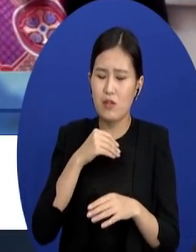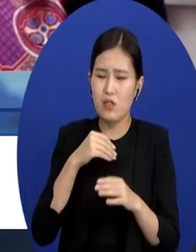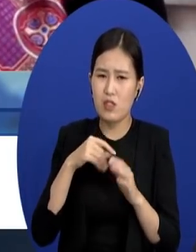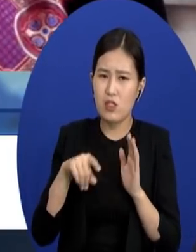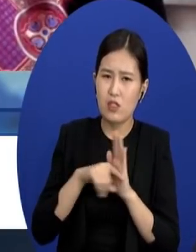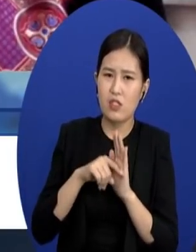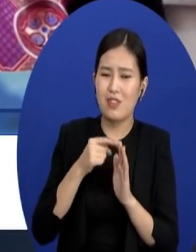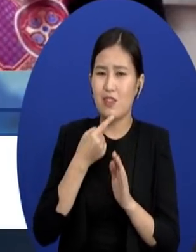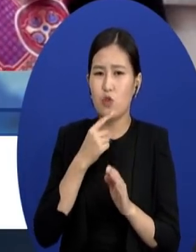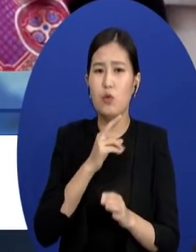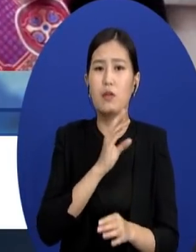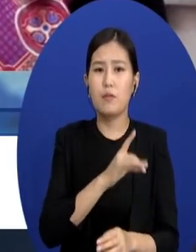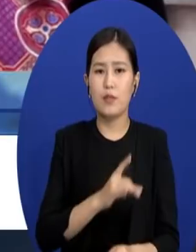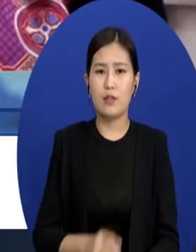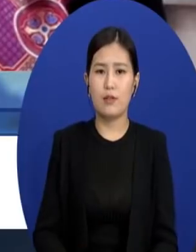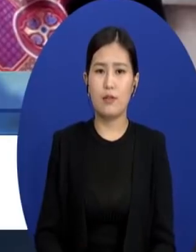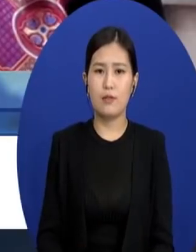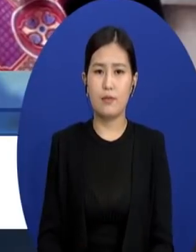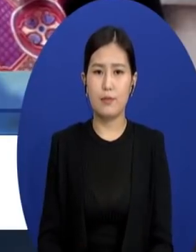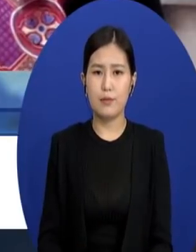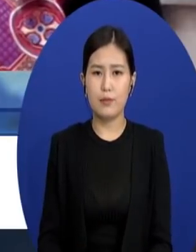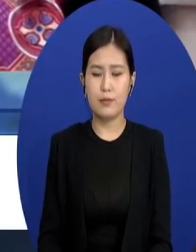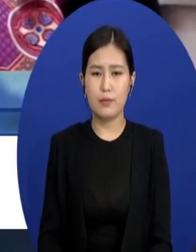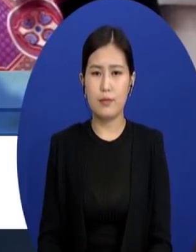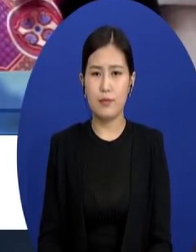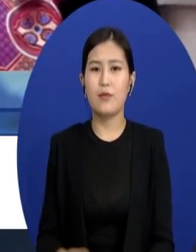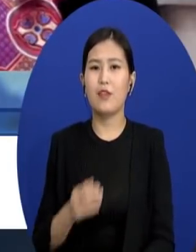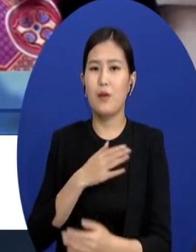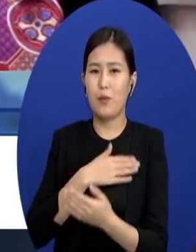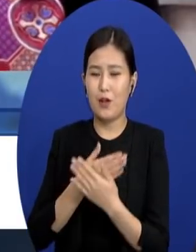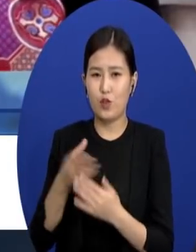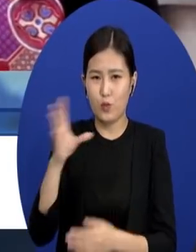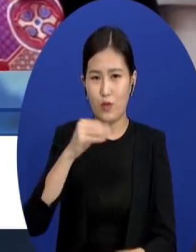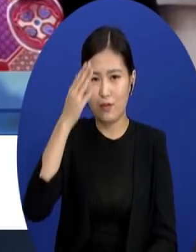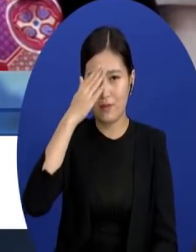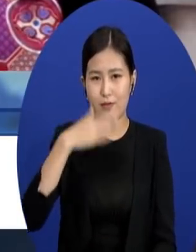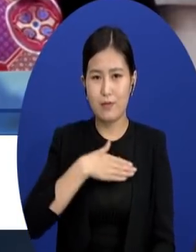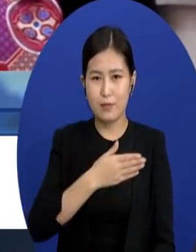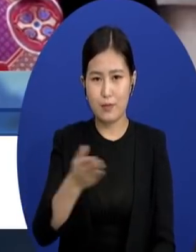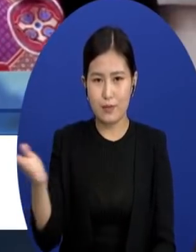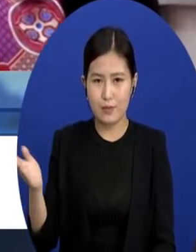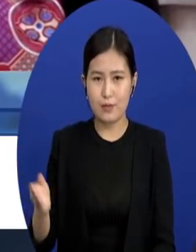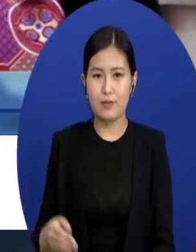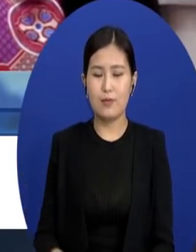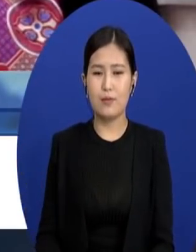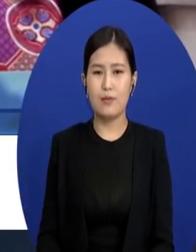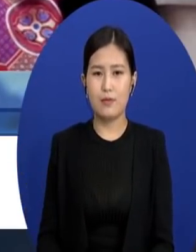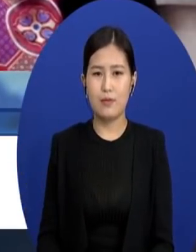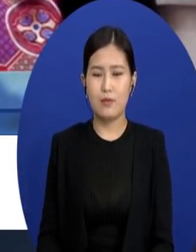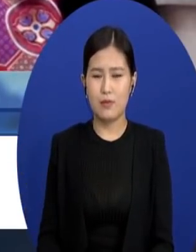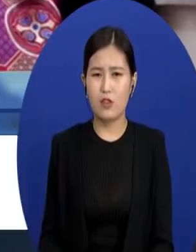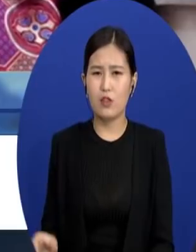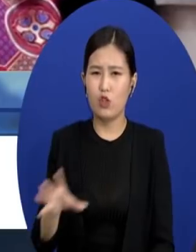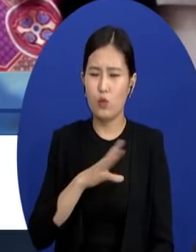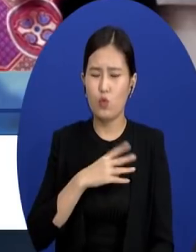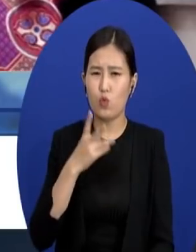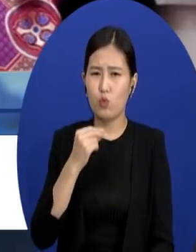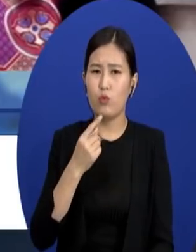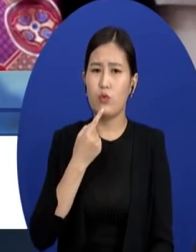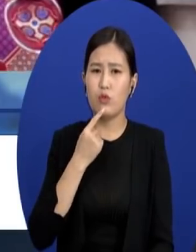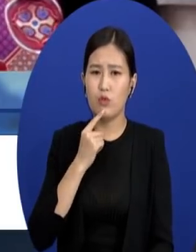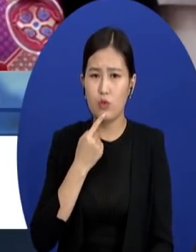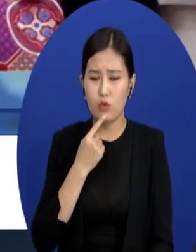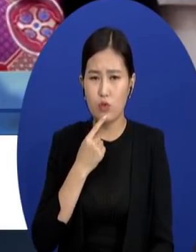болгож байна гэж юу харж байна? За баярлалаа, сайн байна уу? Бид нарт одоо маш хүндээр тусч энэ